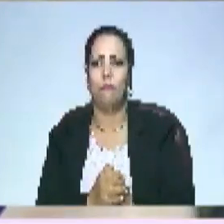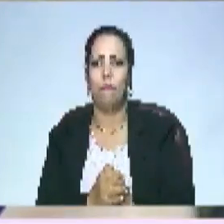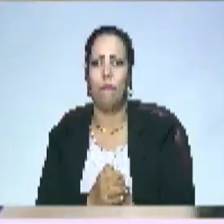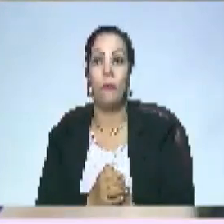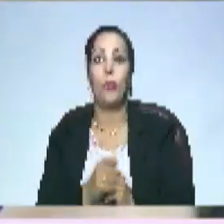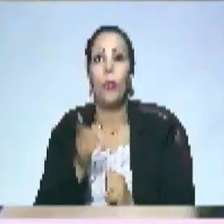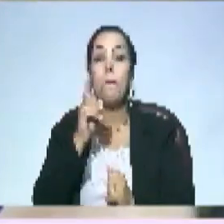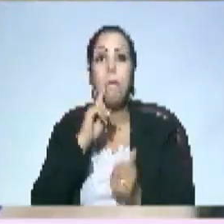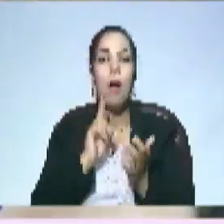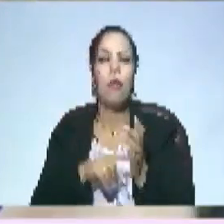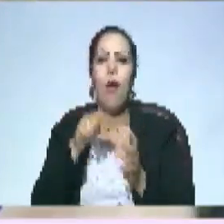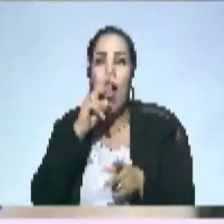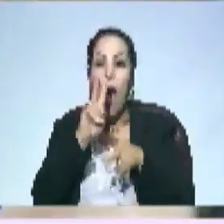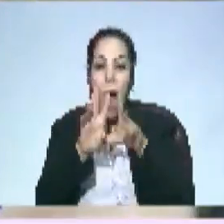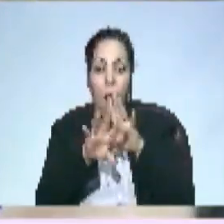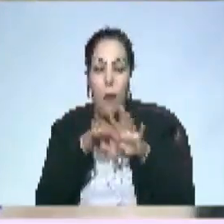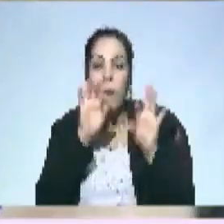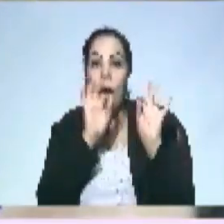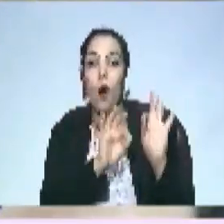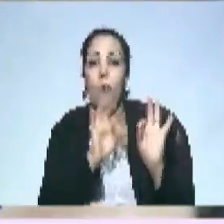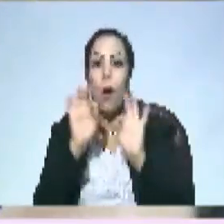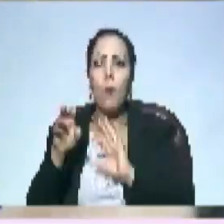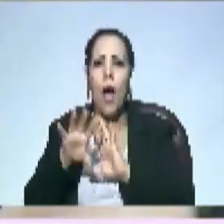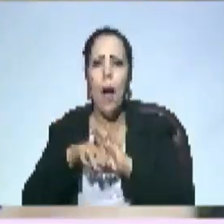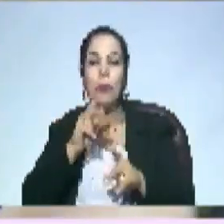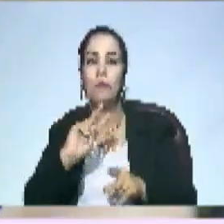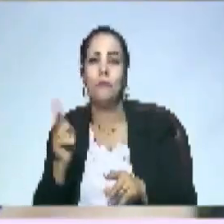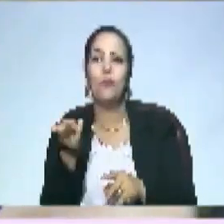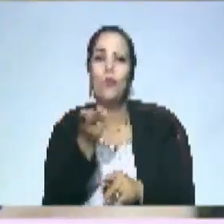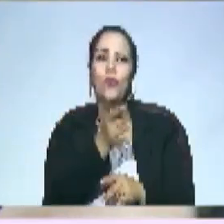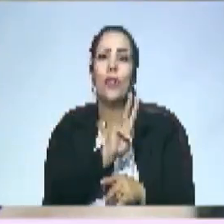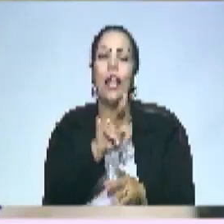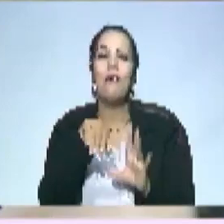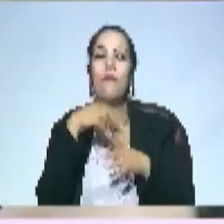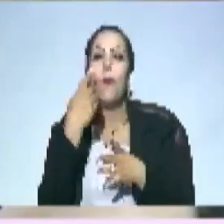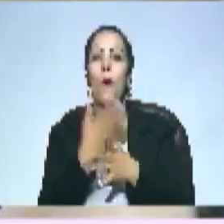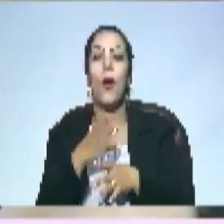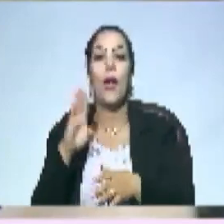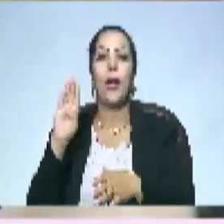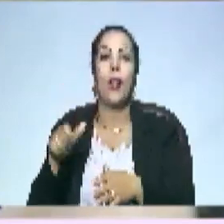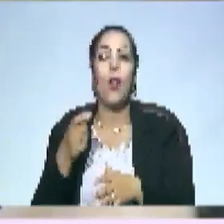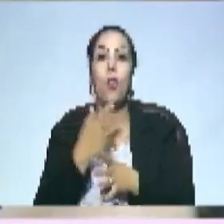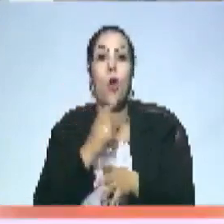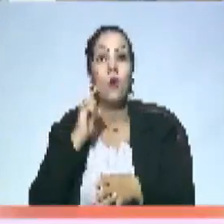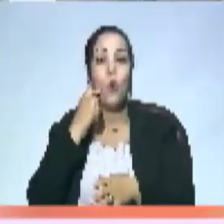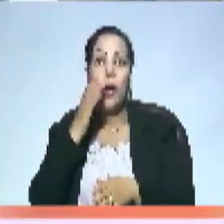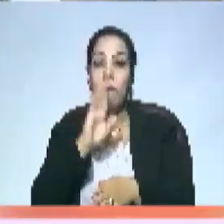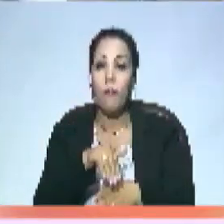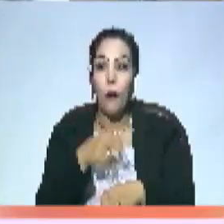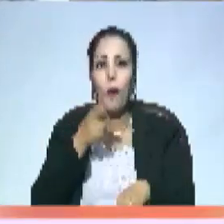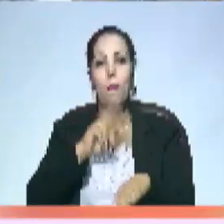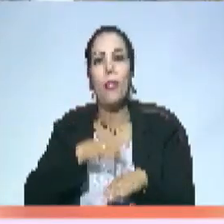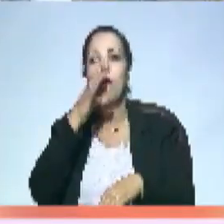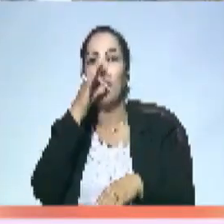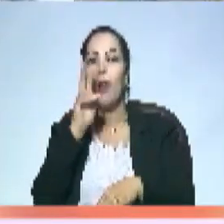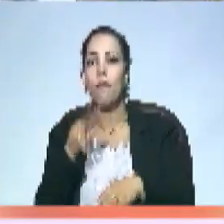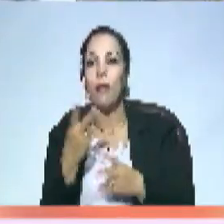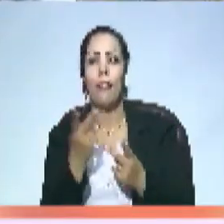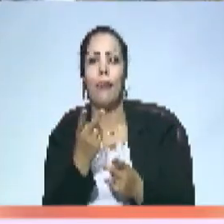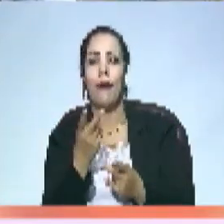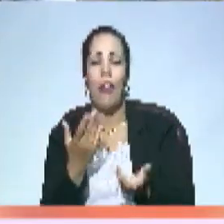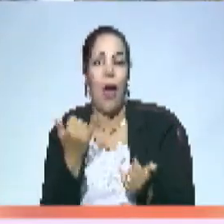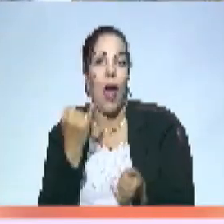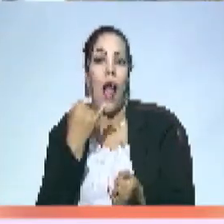حلو ان احنا برضو من نفس الحاجة نقدر نعمل منها الحلو والحادق، يعني الكانالوني الحلو نقدر نعمل منه برضو